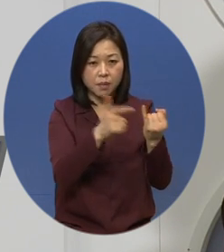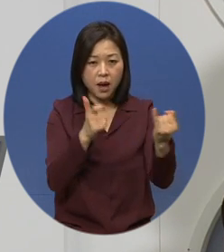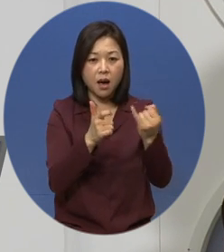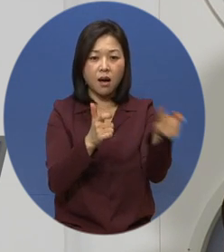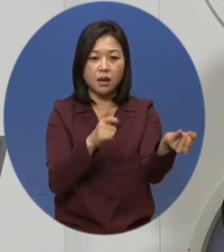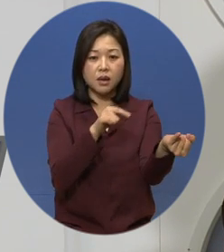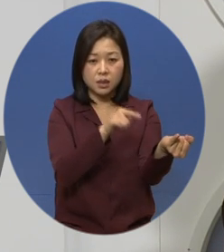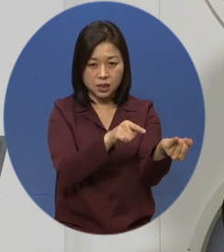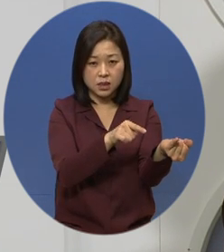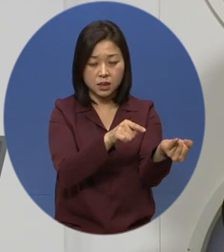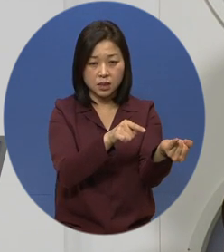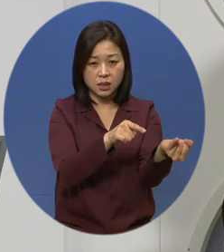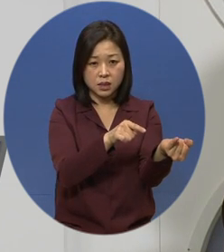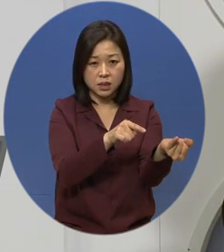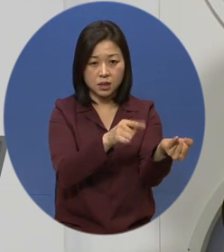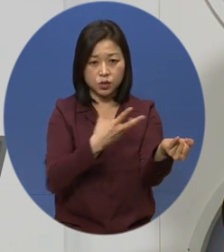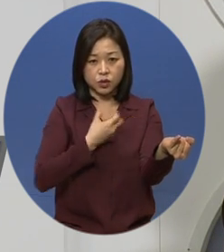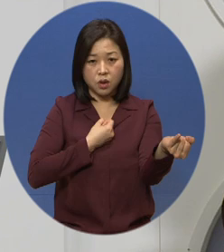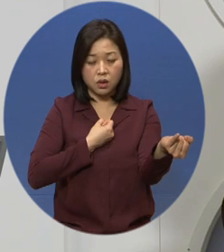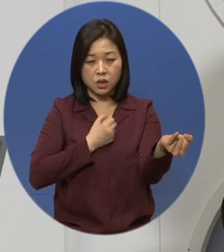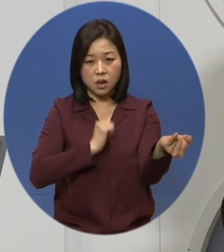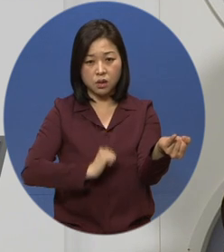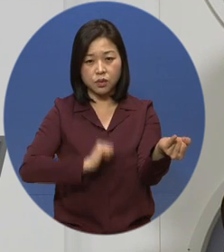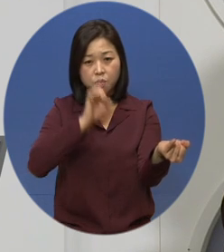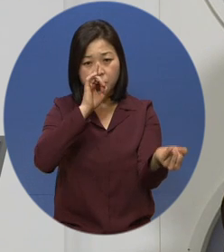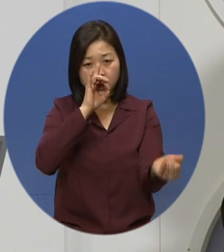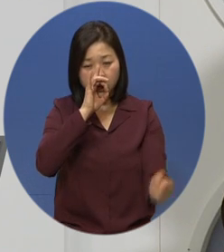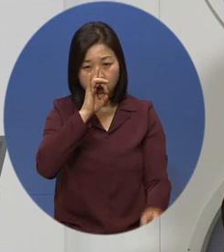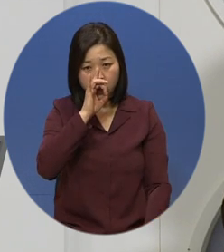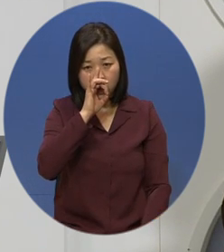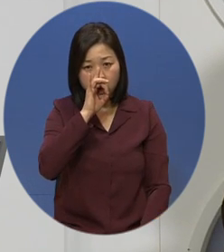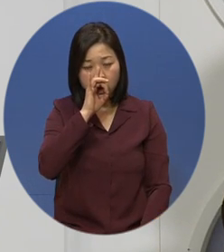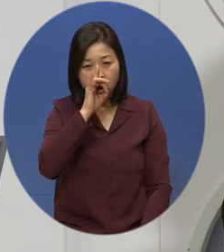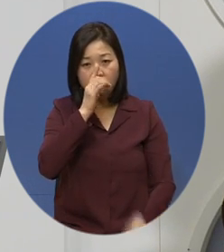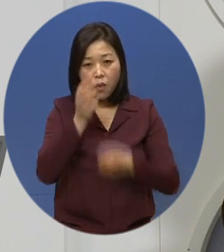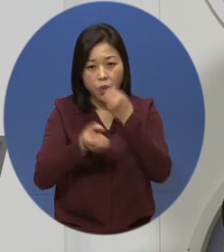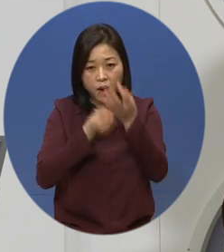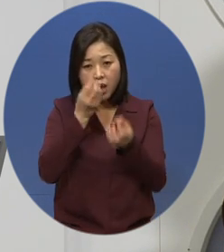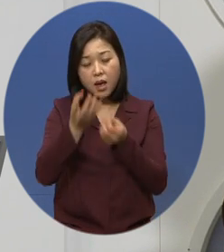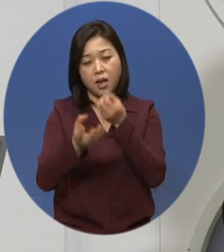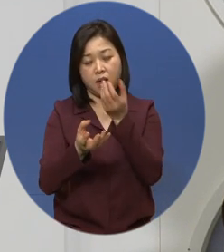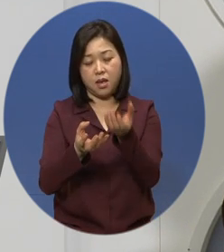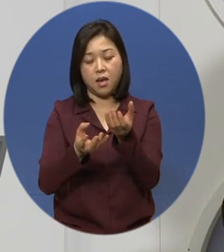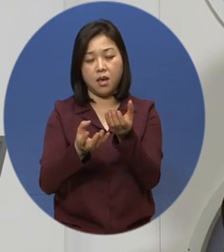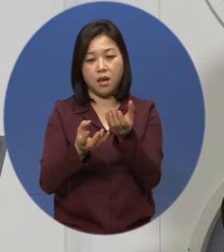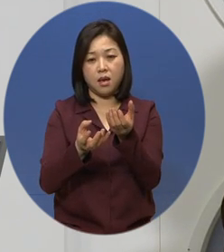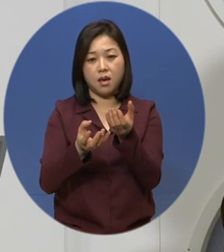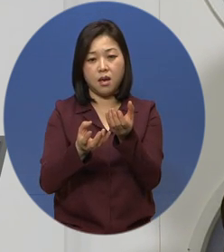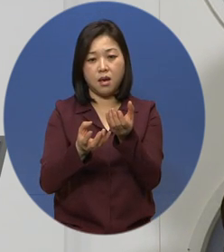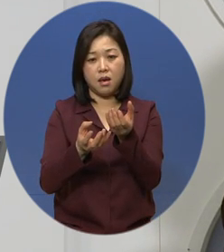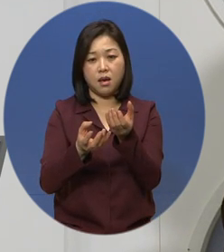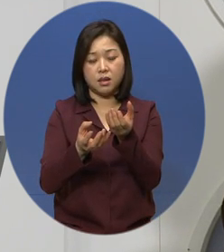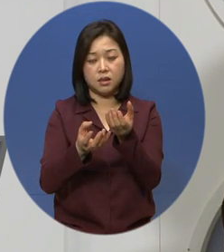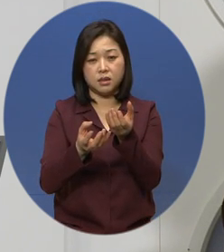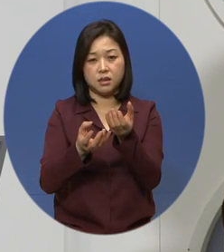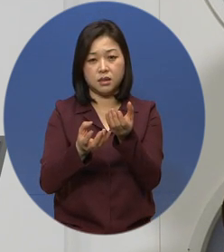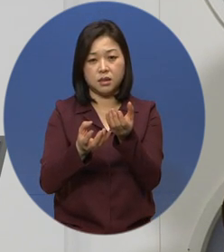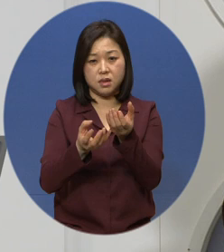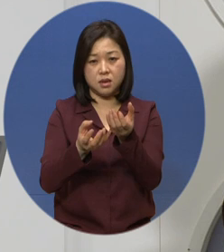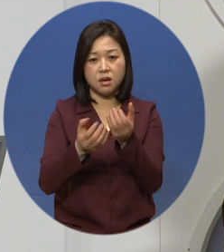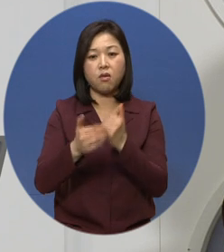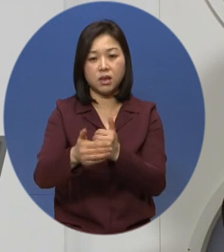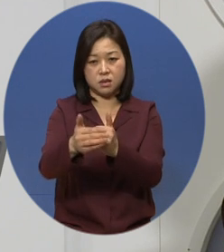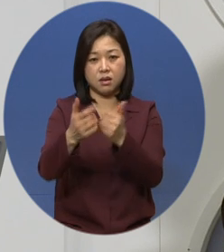살게 되는 그 충격을 도저히 견디지 못해서 가는 어 어 예 일종의 고해 하러 가는